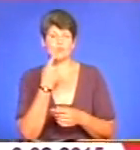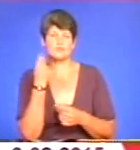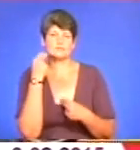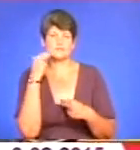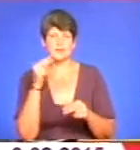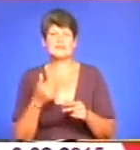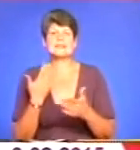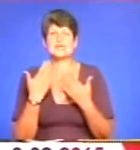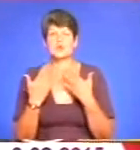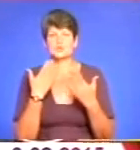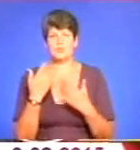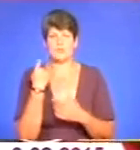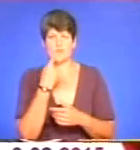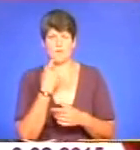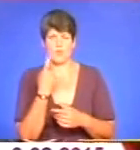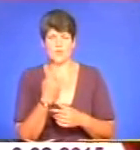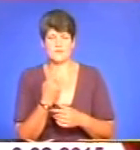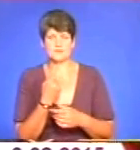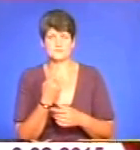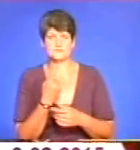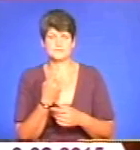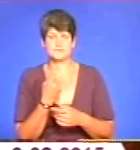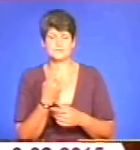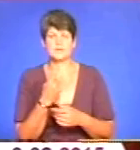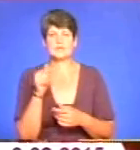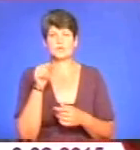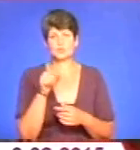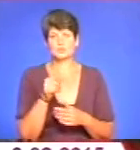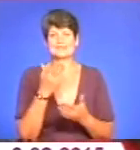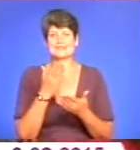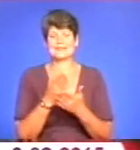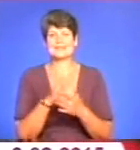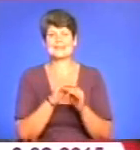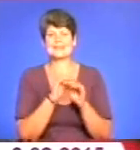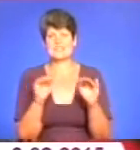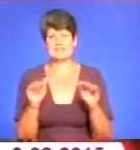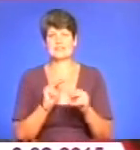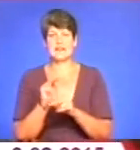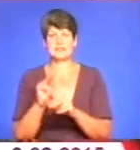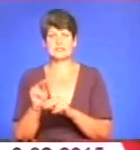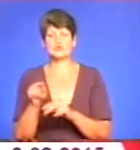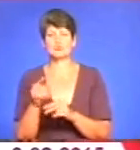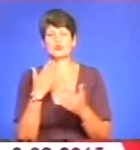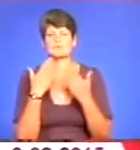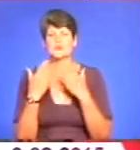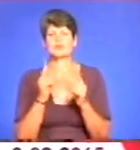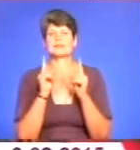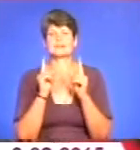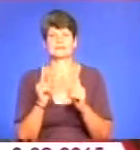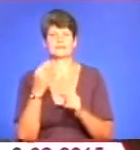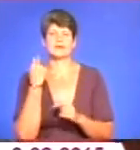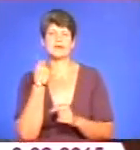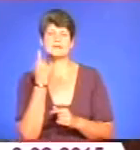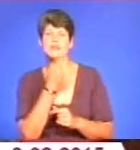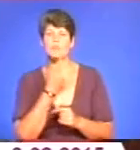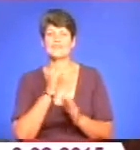це є розмовна мова. І тут такий рівень викладання, що з тобою спілкуються суто на англійській мові і